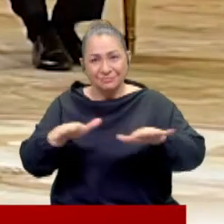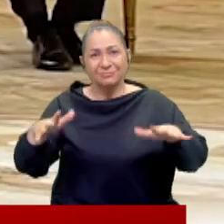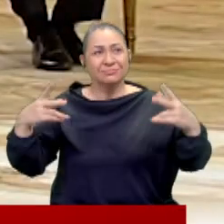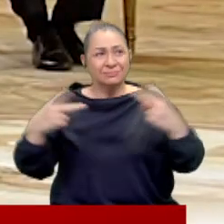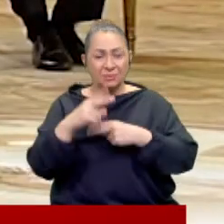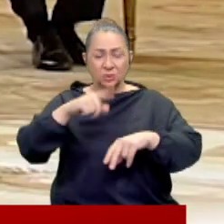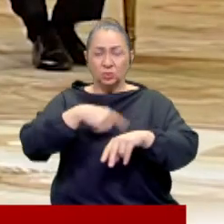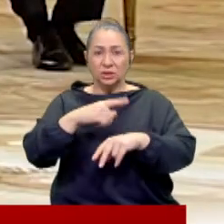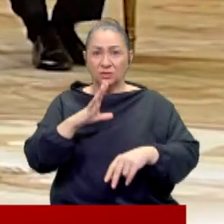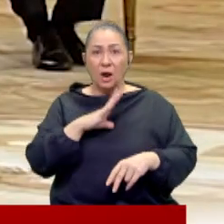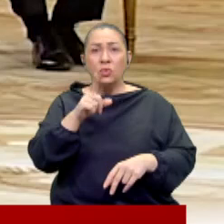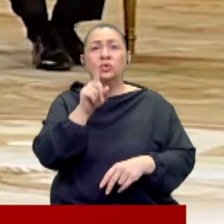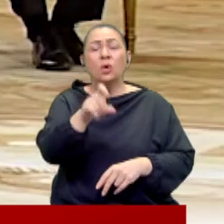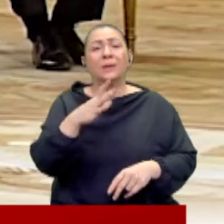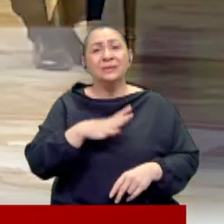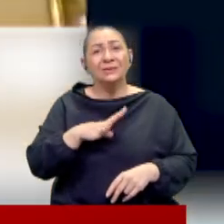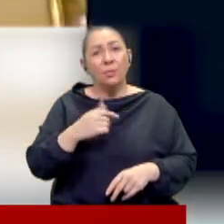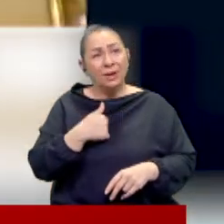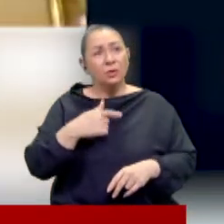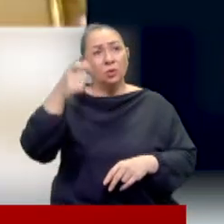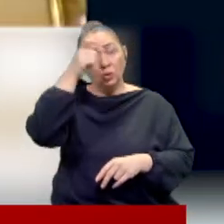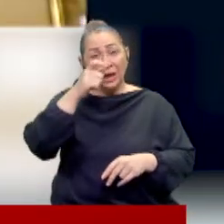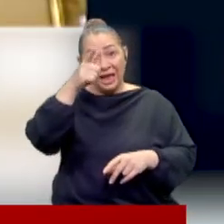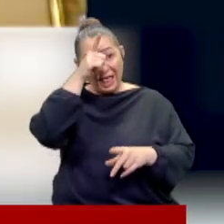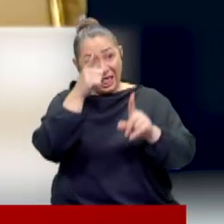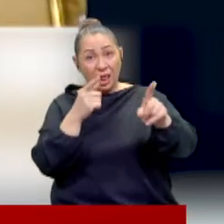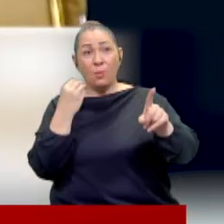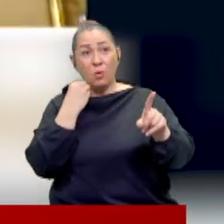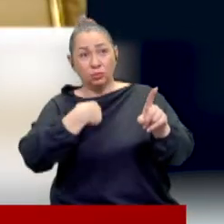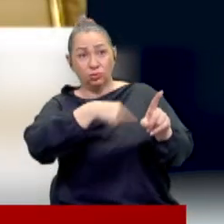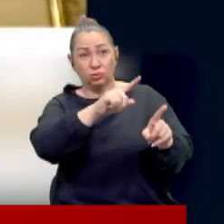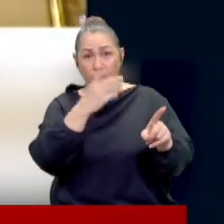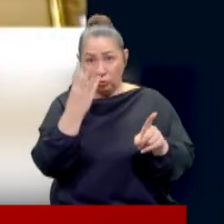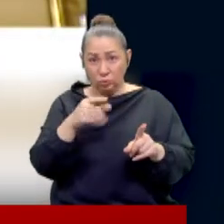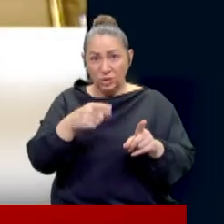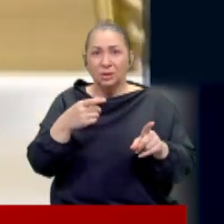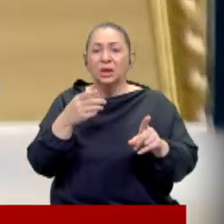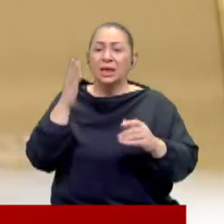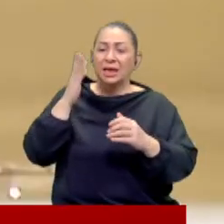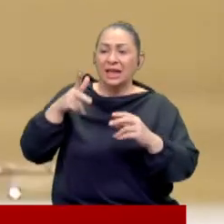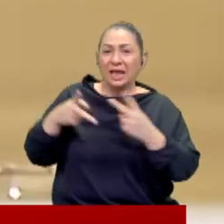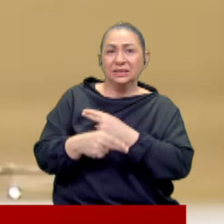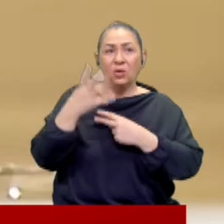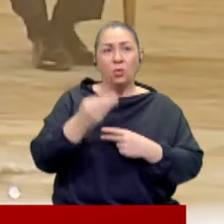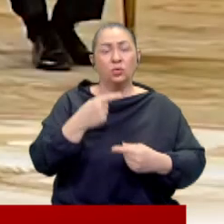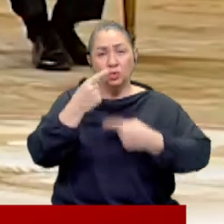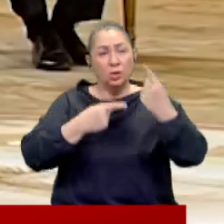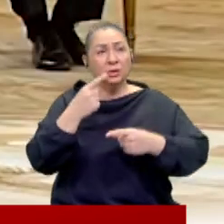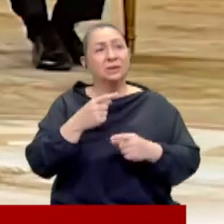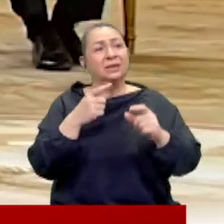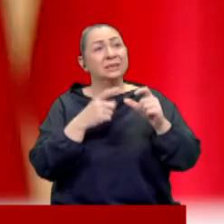başlayan bir süreç varsa onu sormak istiyorum Ben de ülkenin İran'a borcu olduğu için bu kısıtlamaların gerçekleştiğini ifade